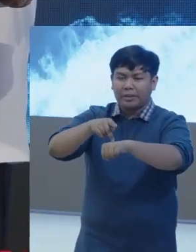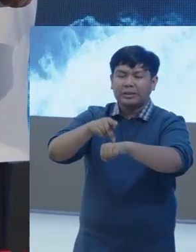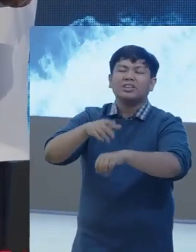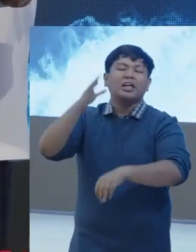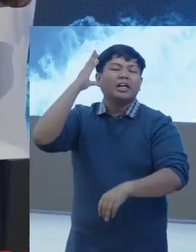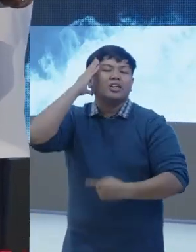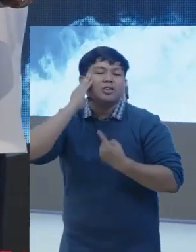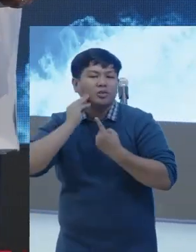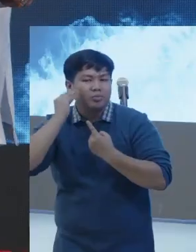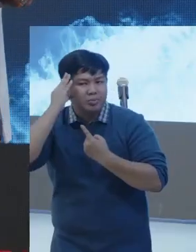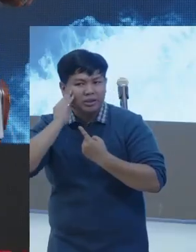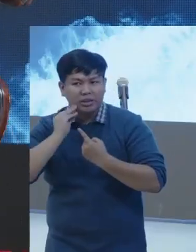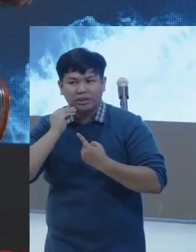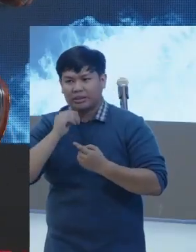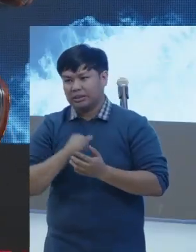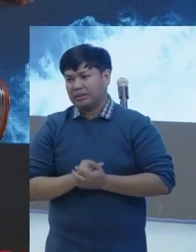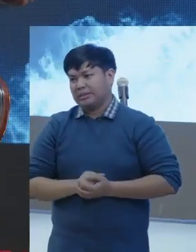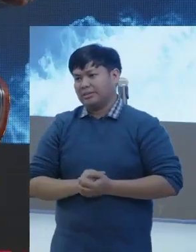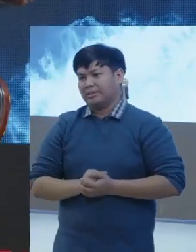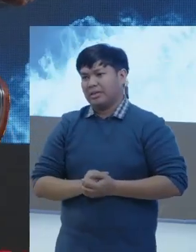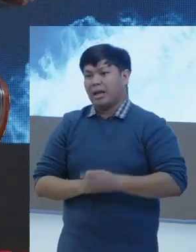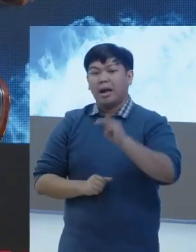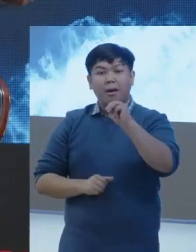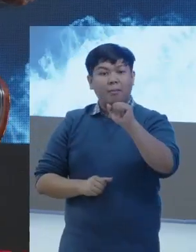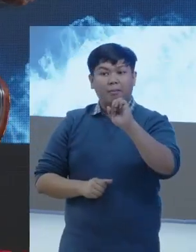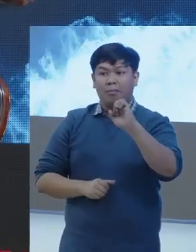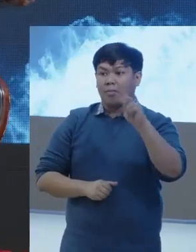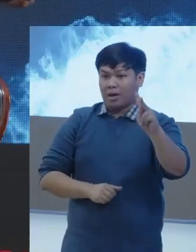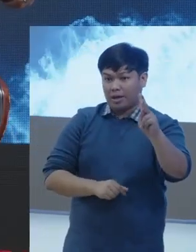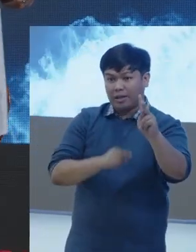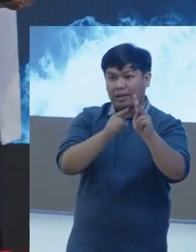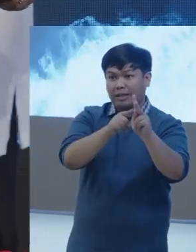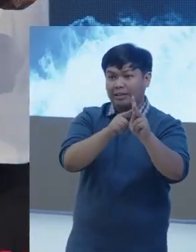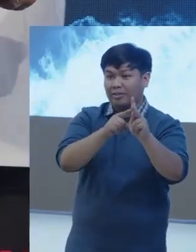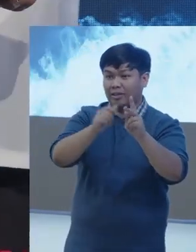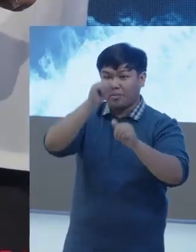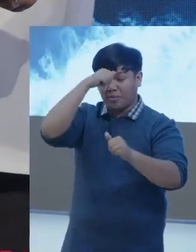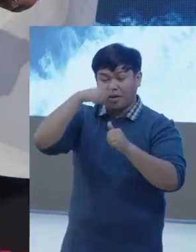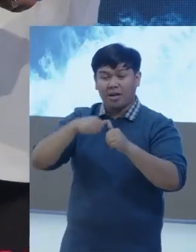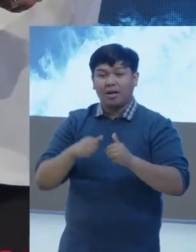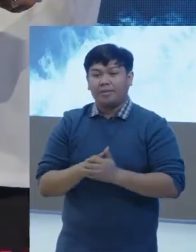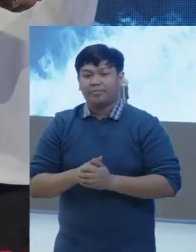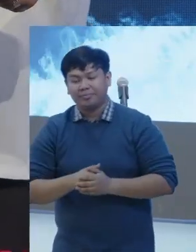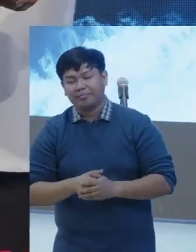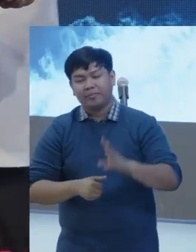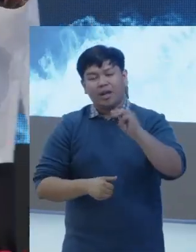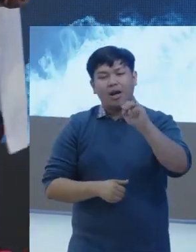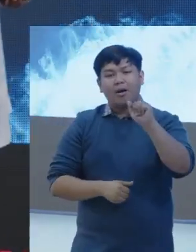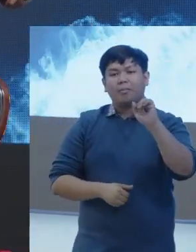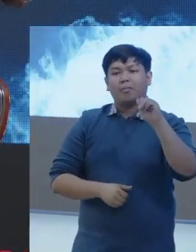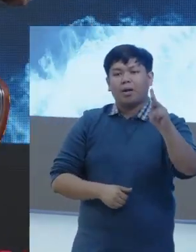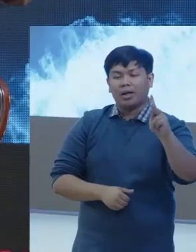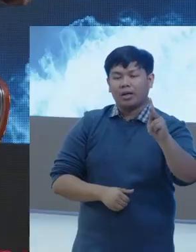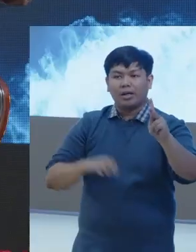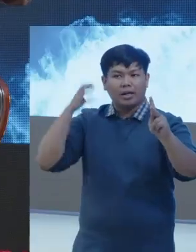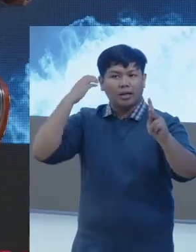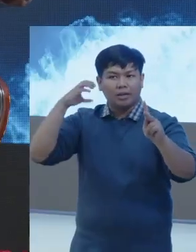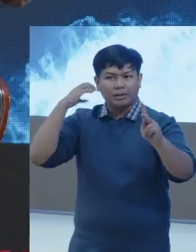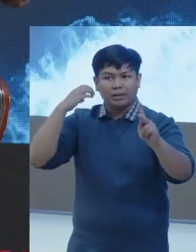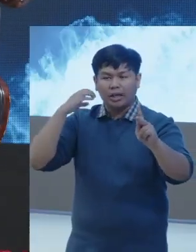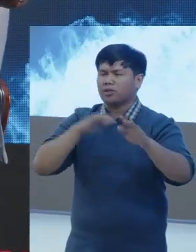experience. O katulad ni John Mark. Sa Acts 13, si John Mark, pamangkin ni